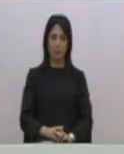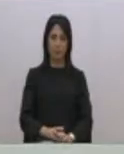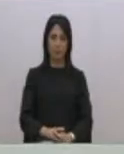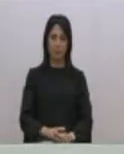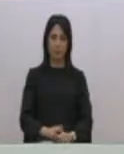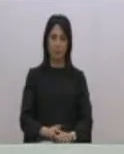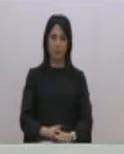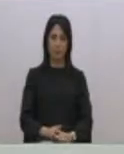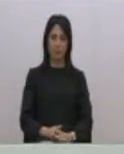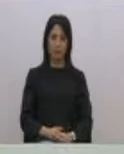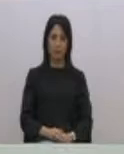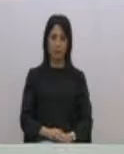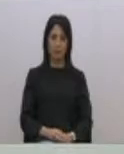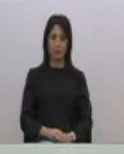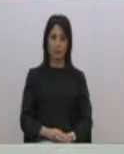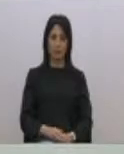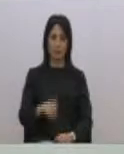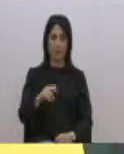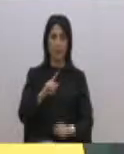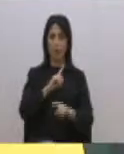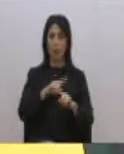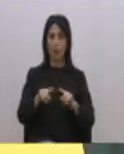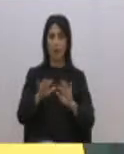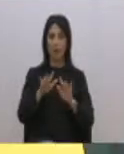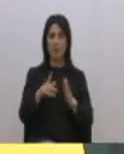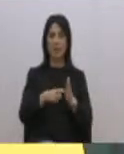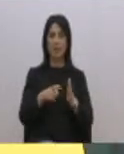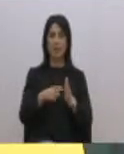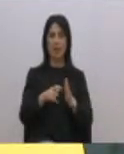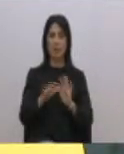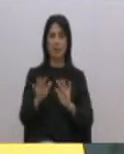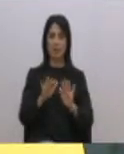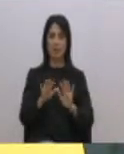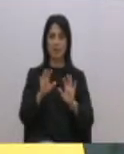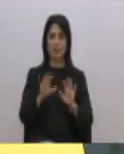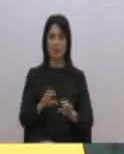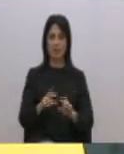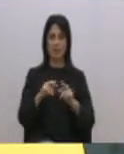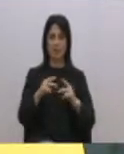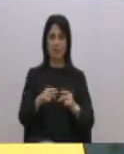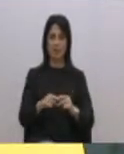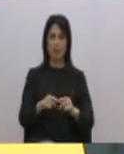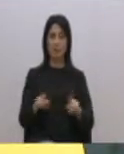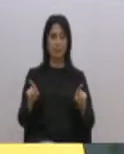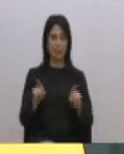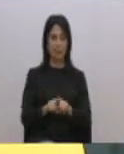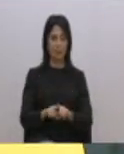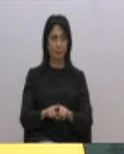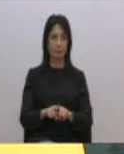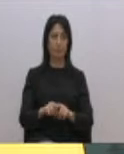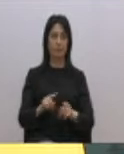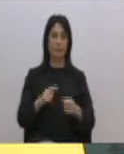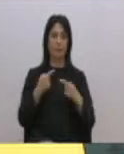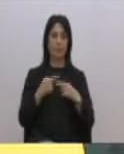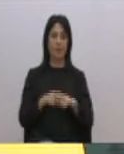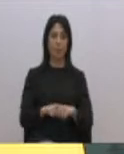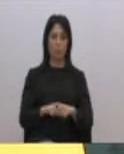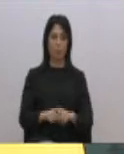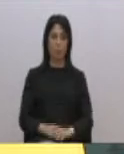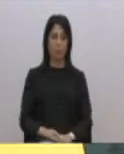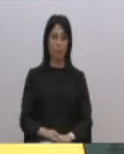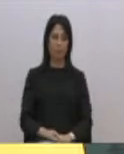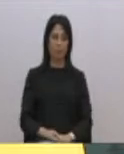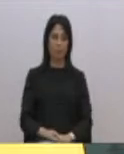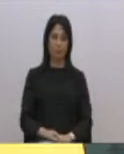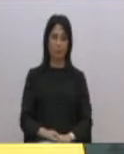კითხვები არ არის, შემდეგი ოპერატიულ სამძიებო საქმეების შესახებ განაცხადება. აგრეთვე ეს სრულებაც არის